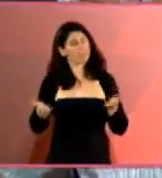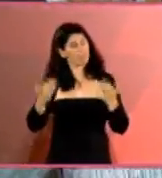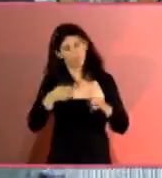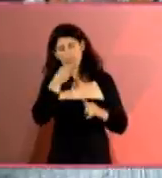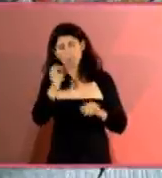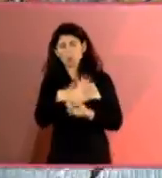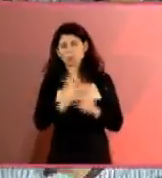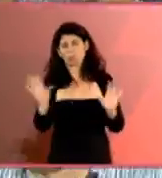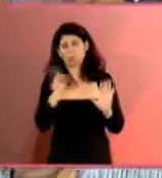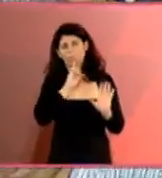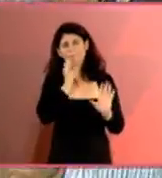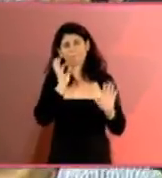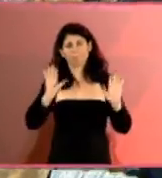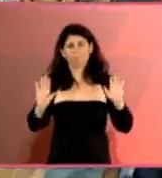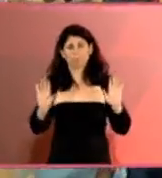να πω τίποτα.